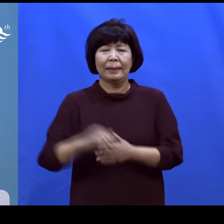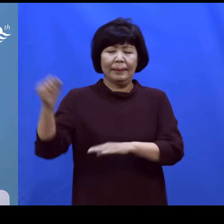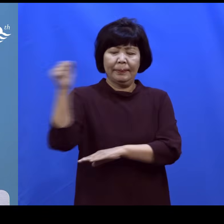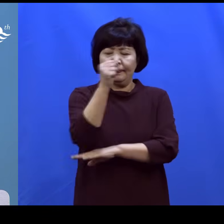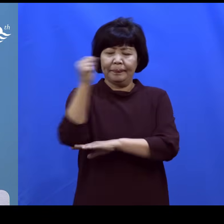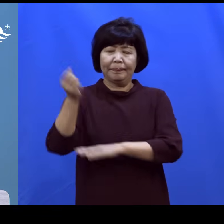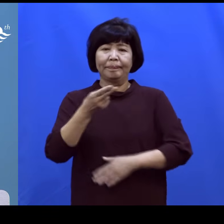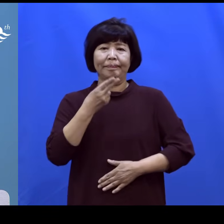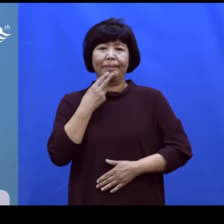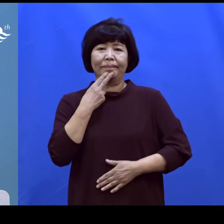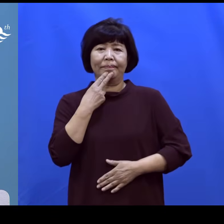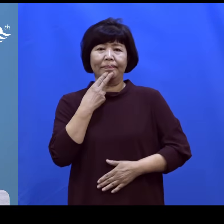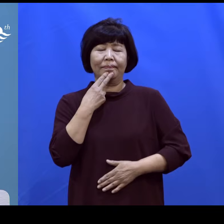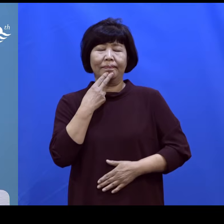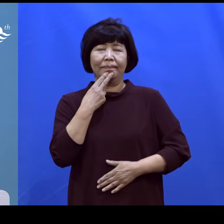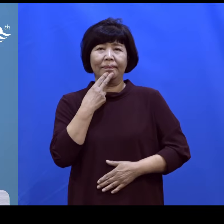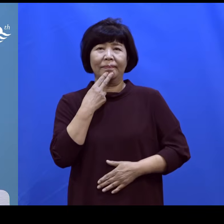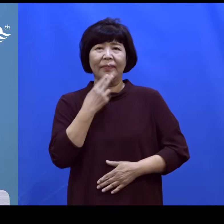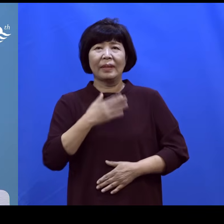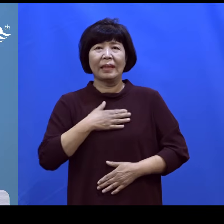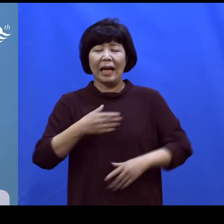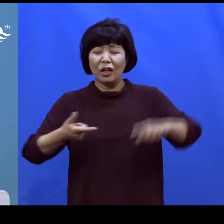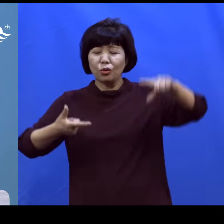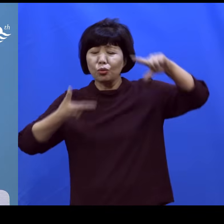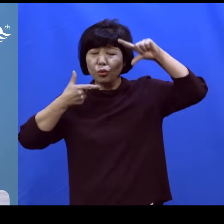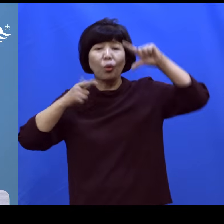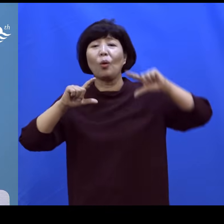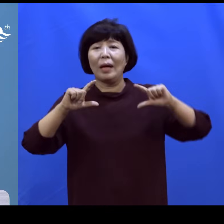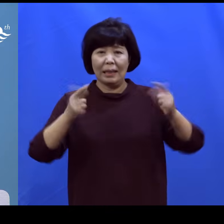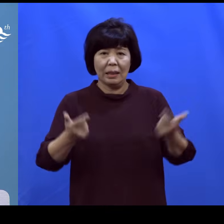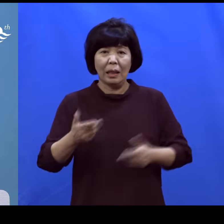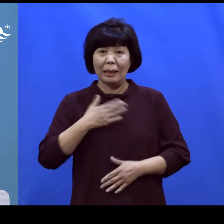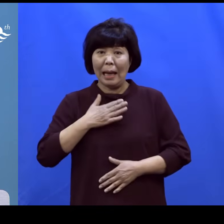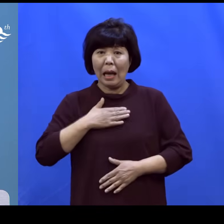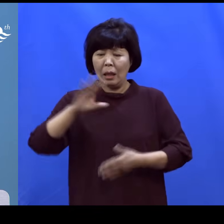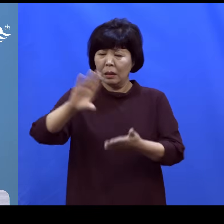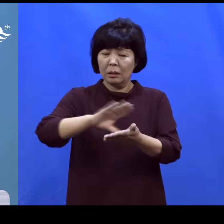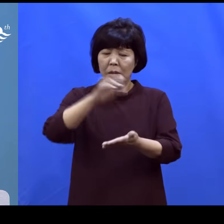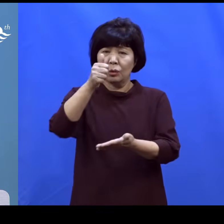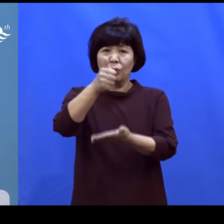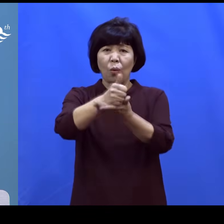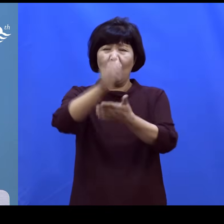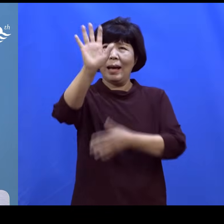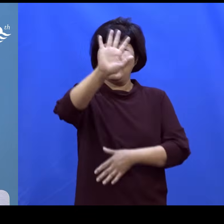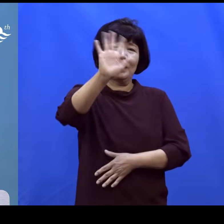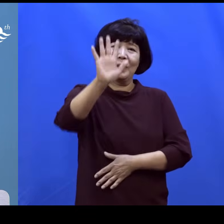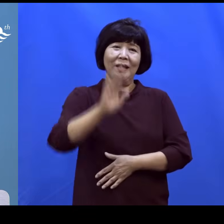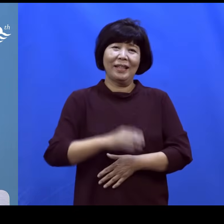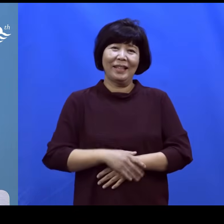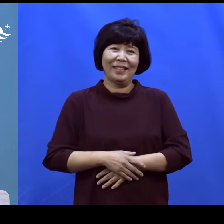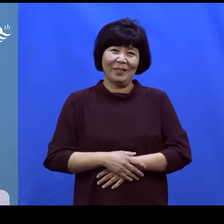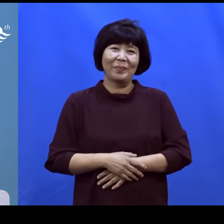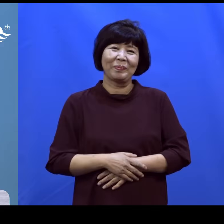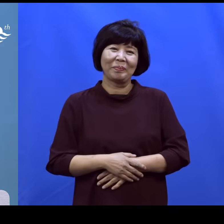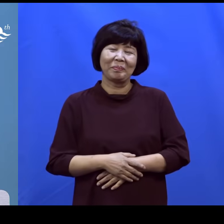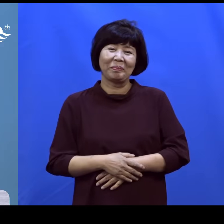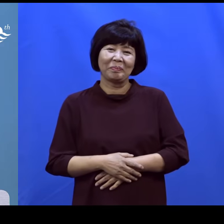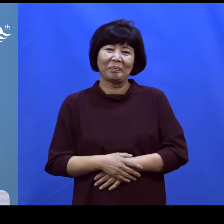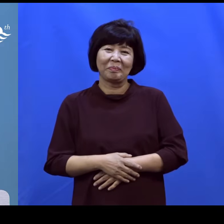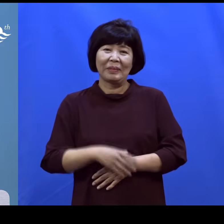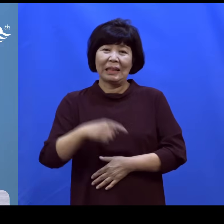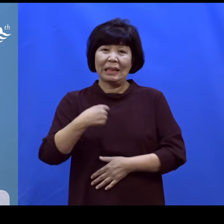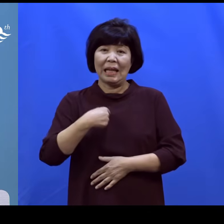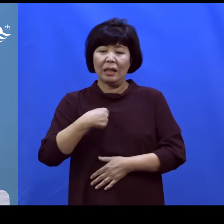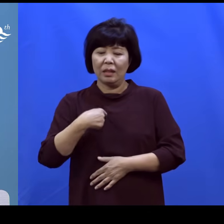않아요. 자신이 주인공이 아니라는 인식. 나는 그리스도가 아닙니다. 이것은 자기 자신에 대한 부정입니다.